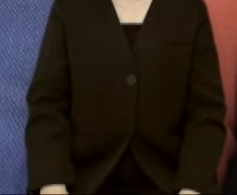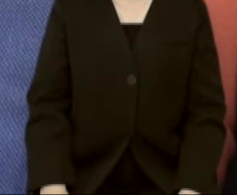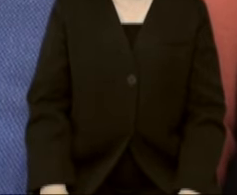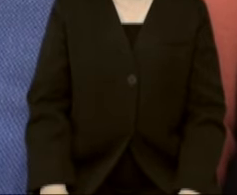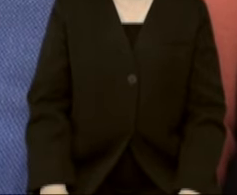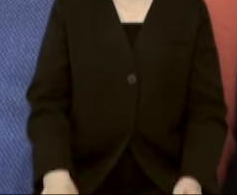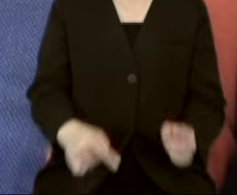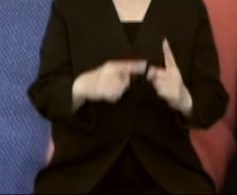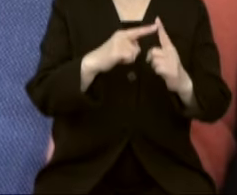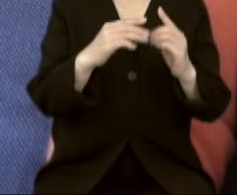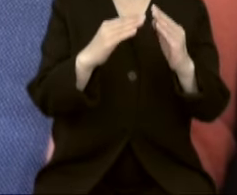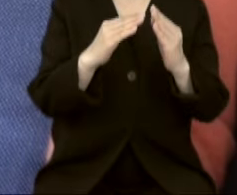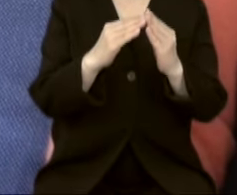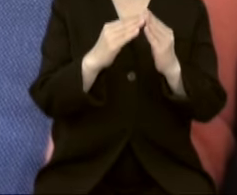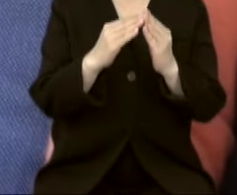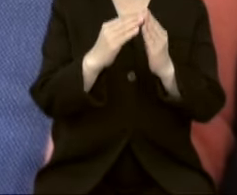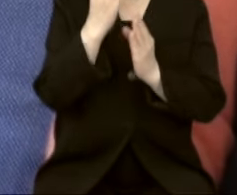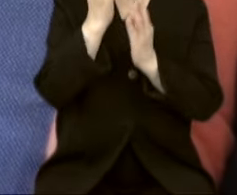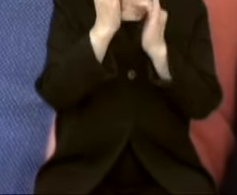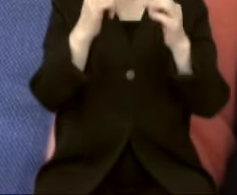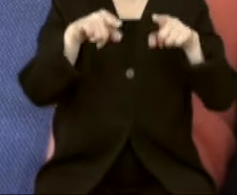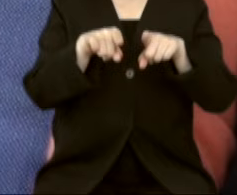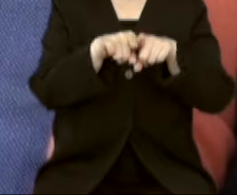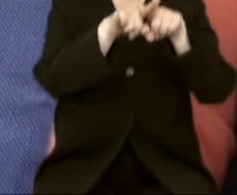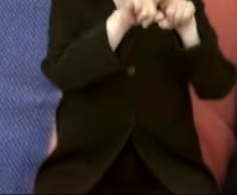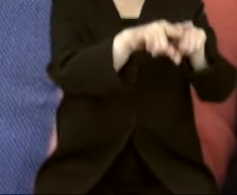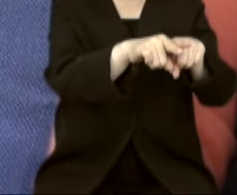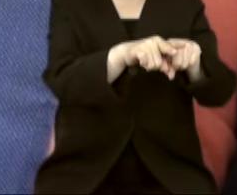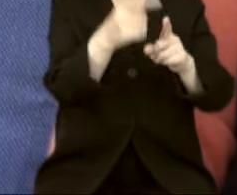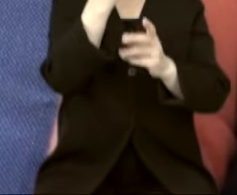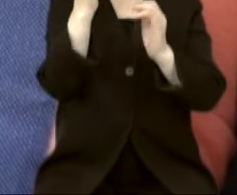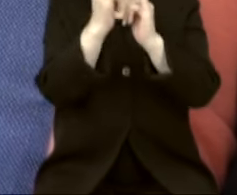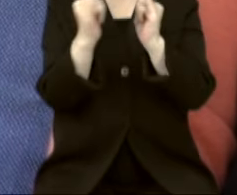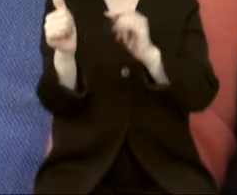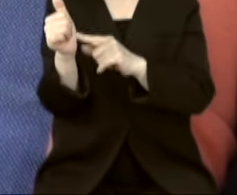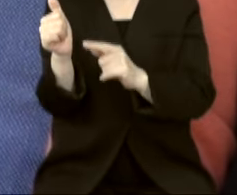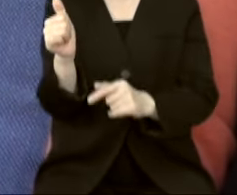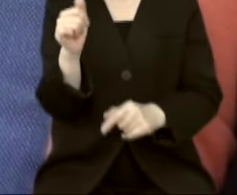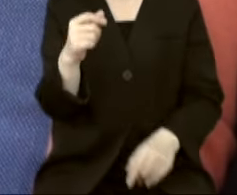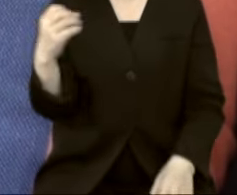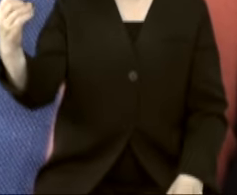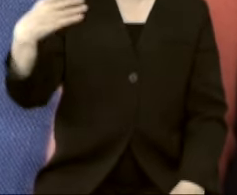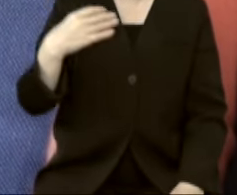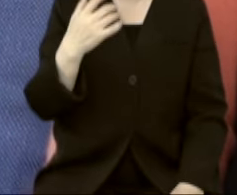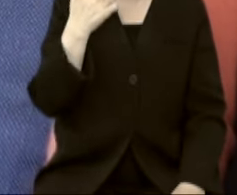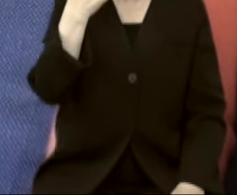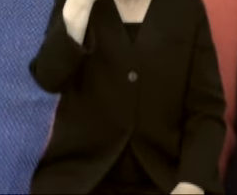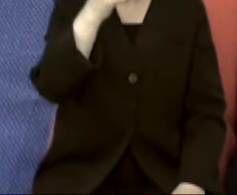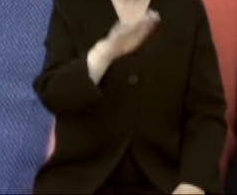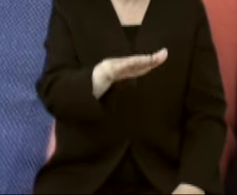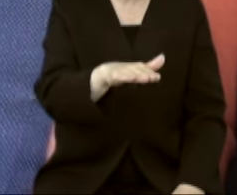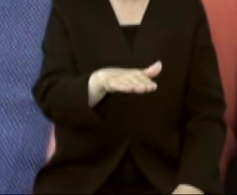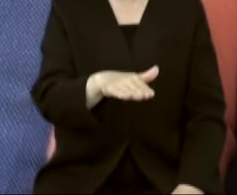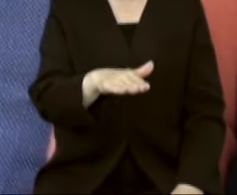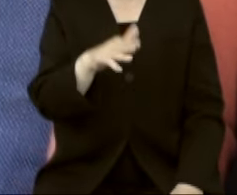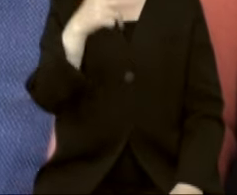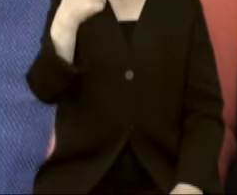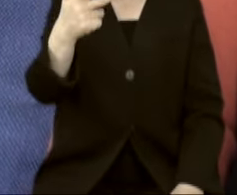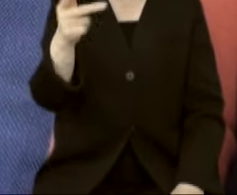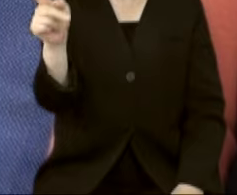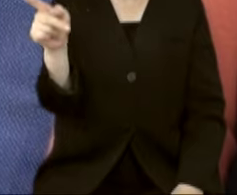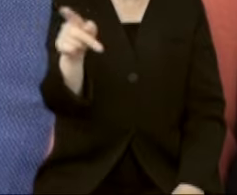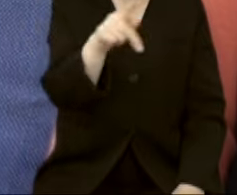기회에 한 신자를 데리고 갔었어요. 네. 그는 젊은이인데 근데 그분은 가다가 저한테 얘기해서 목사님 다음